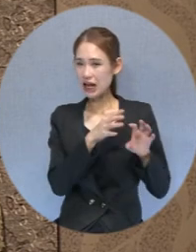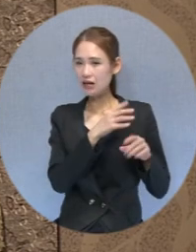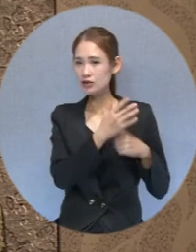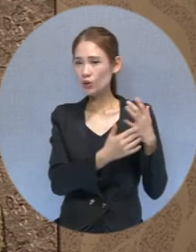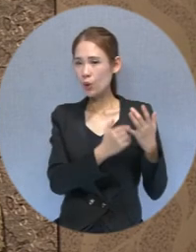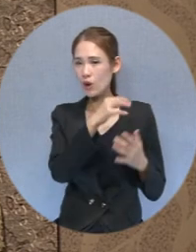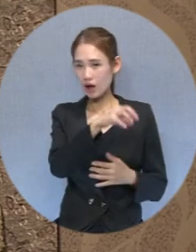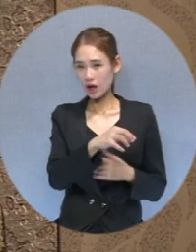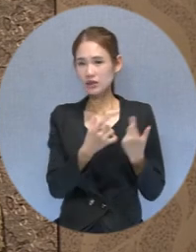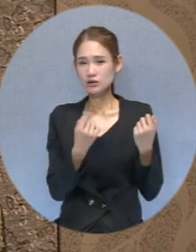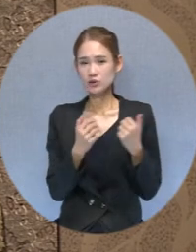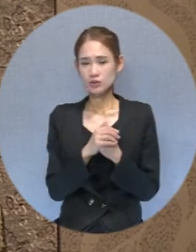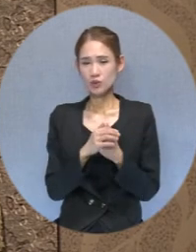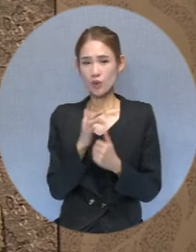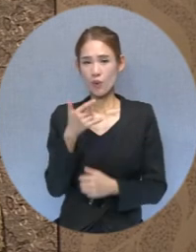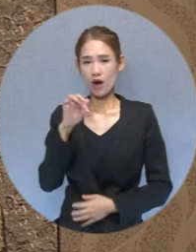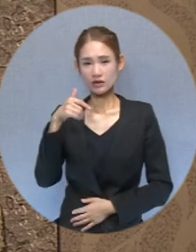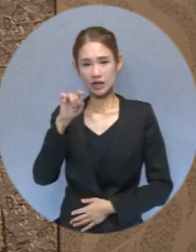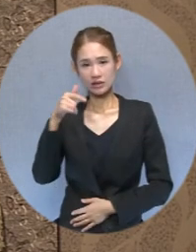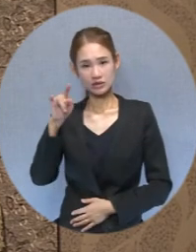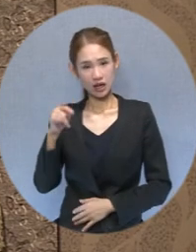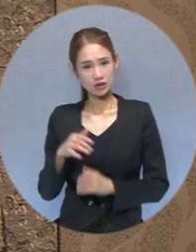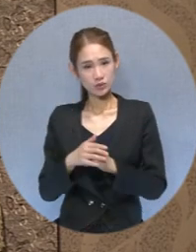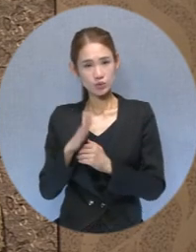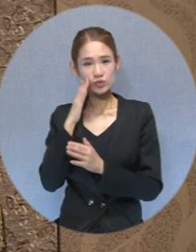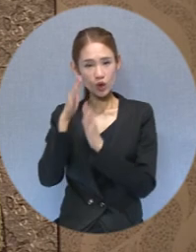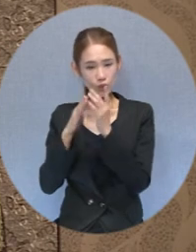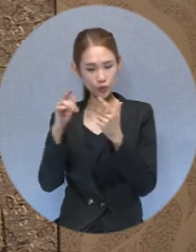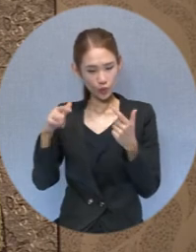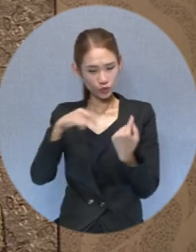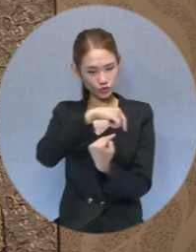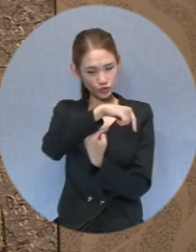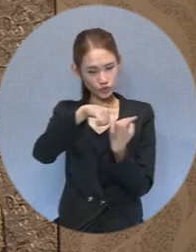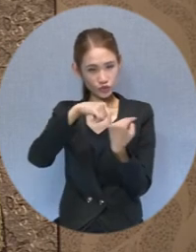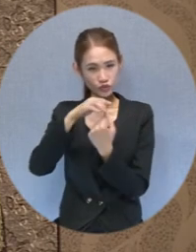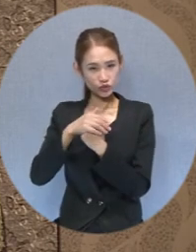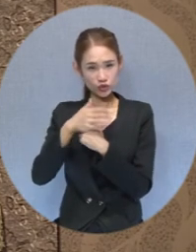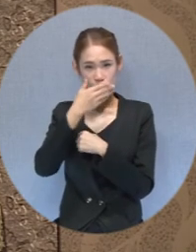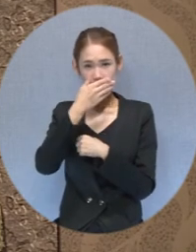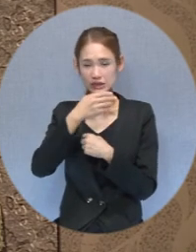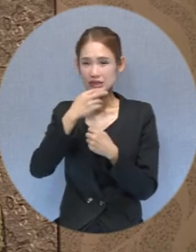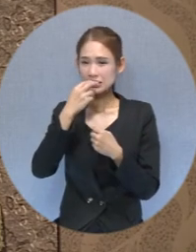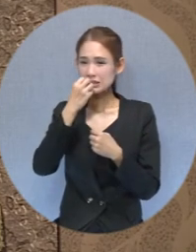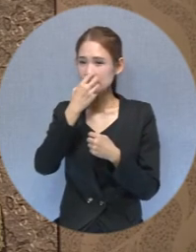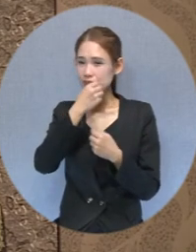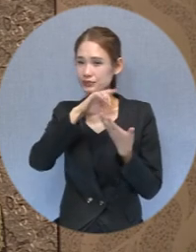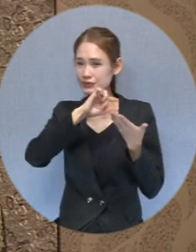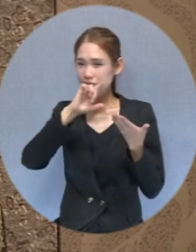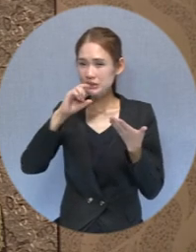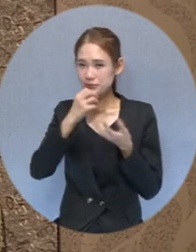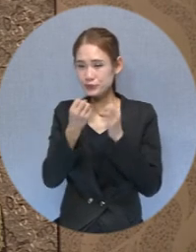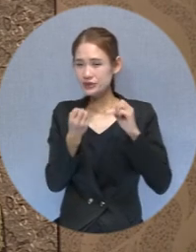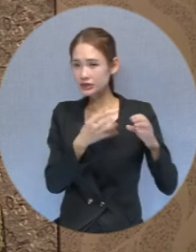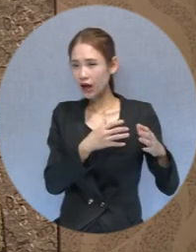네. 화장장도 서초동에서 지금 운영을 하고 있고 음식물 쓰레기 처리장도 해야 되고 그러니까